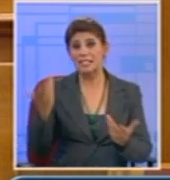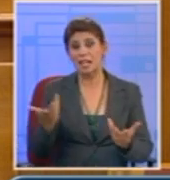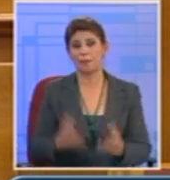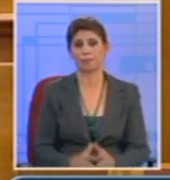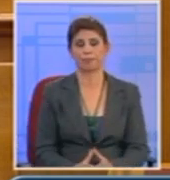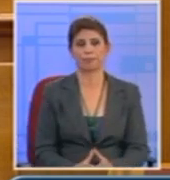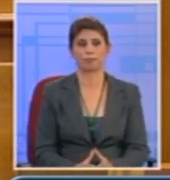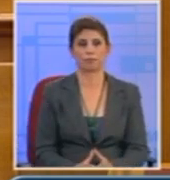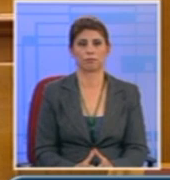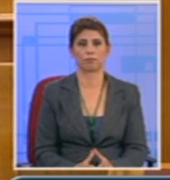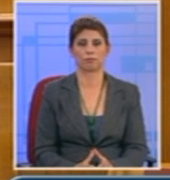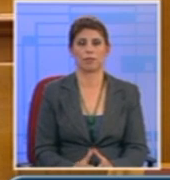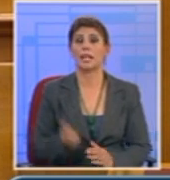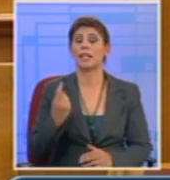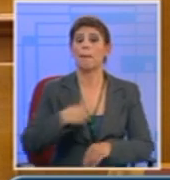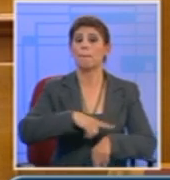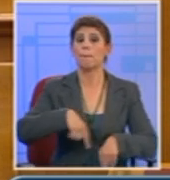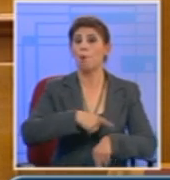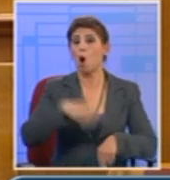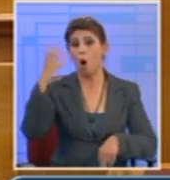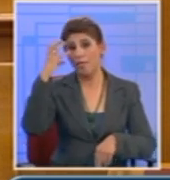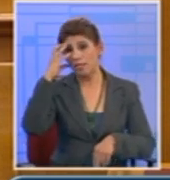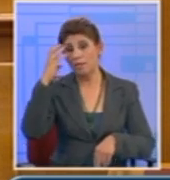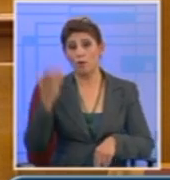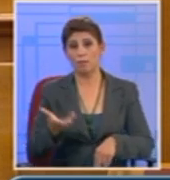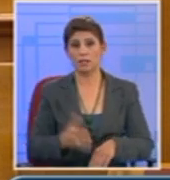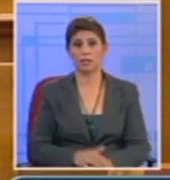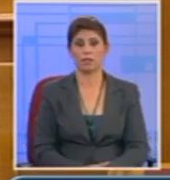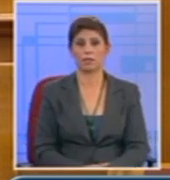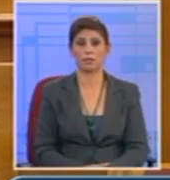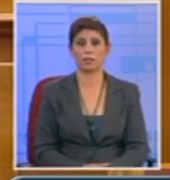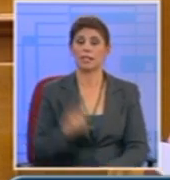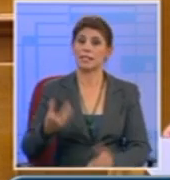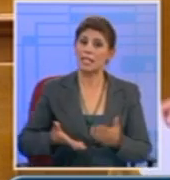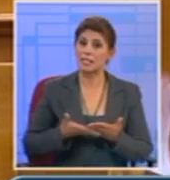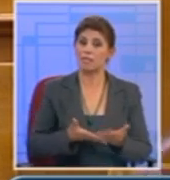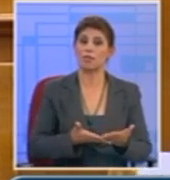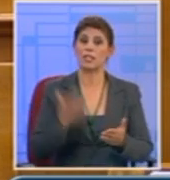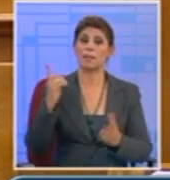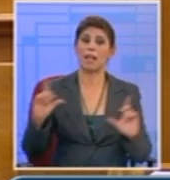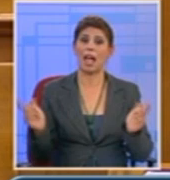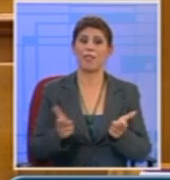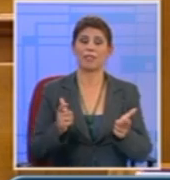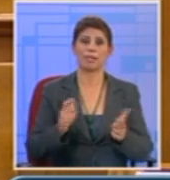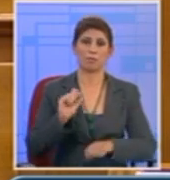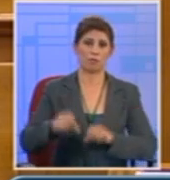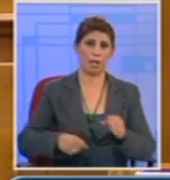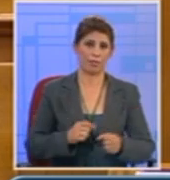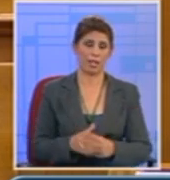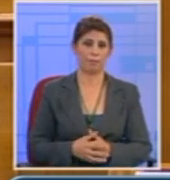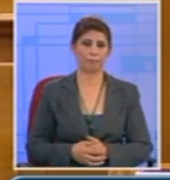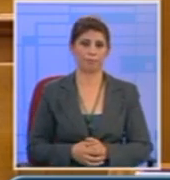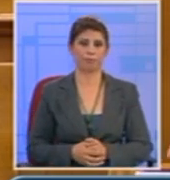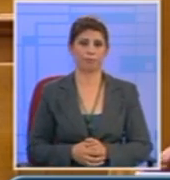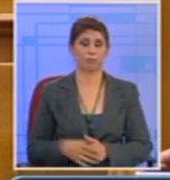της για πόσες ώρες θα τη θυμόμαστε ως συμβολή σε μία εθνική προσπάθεια